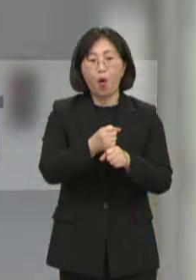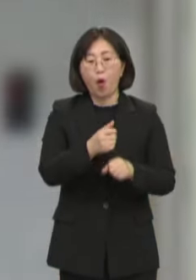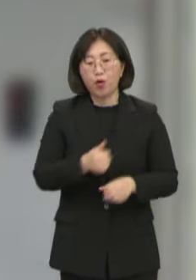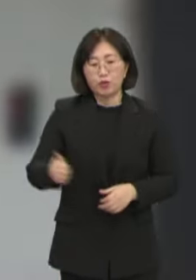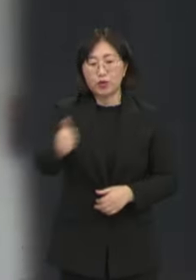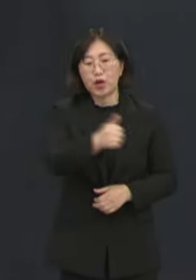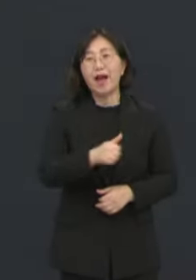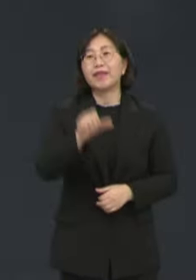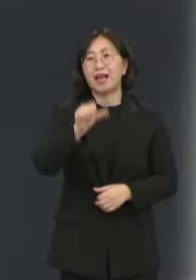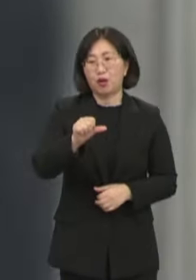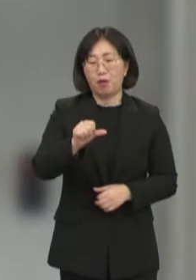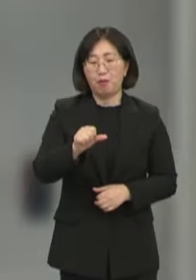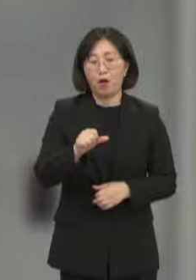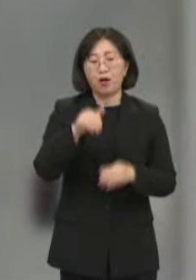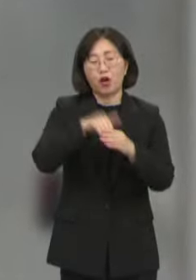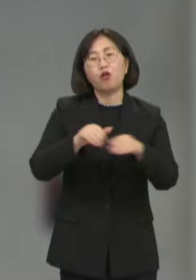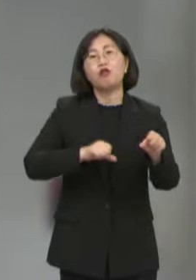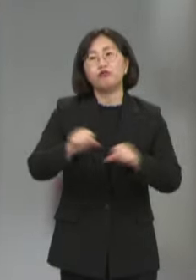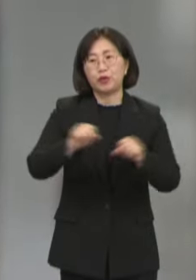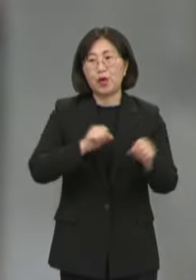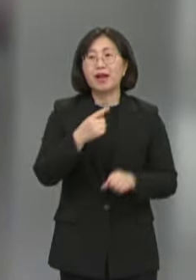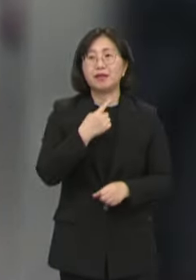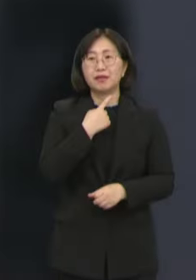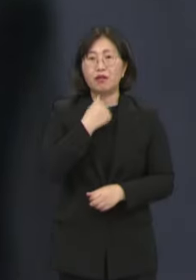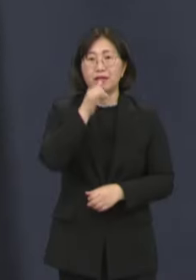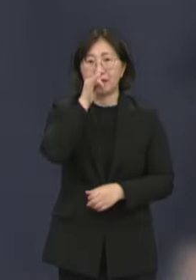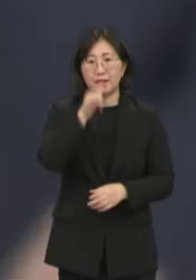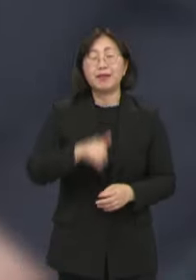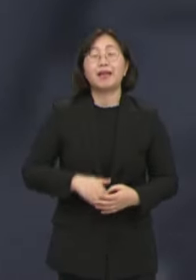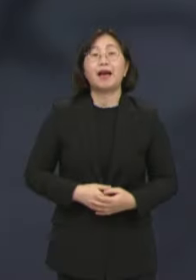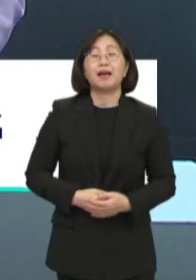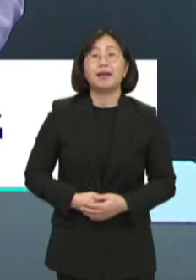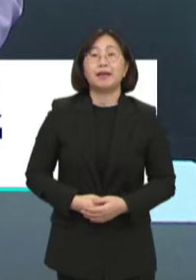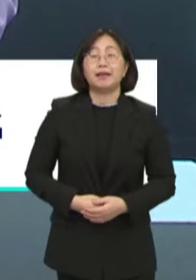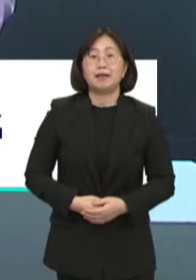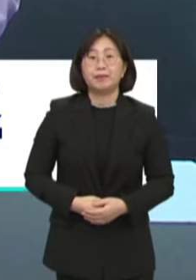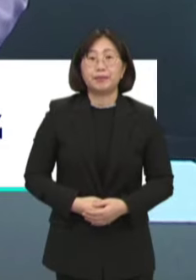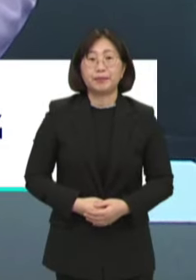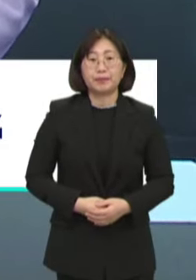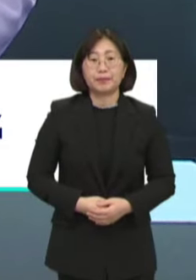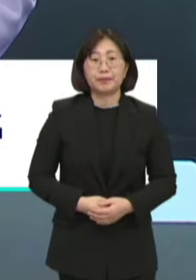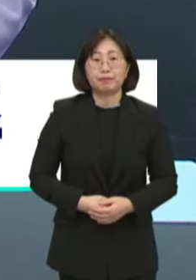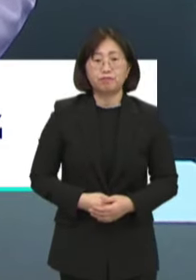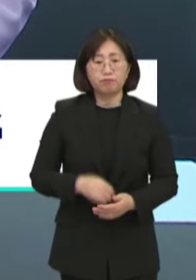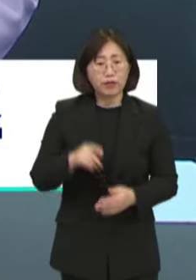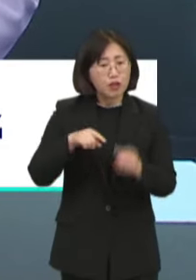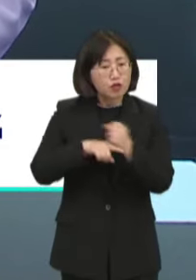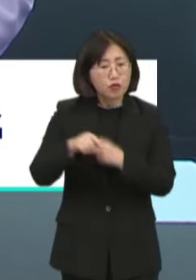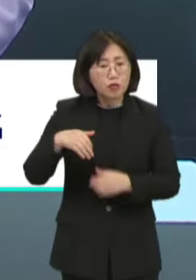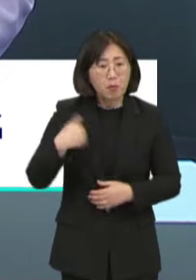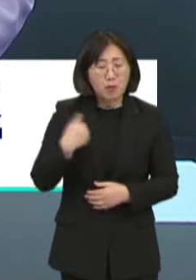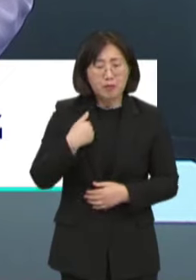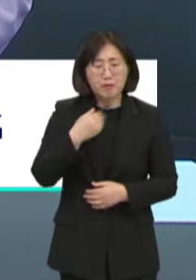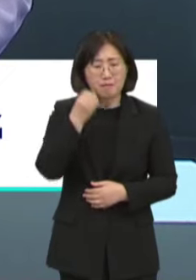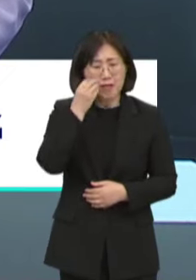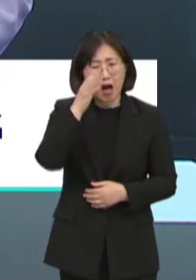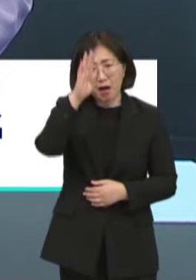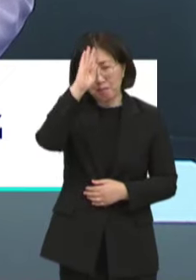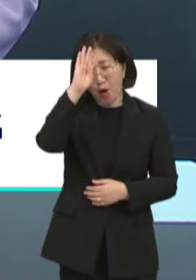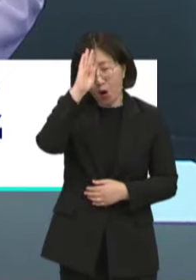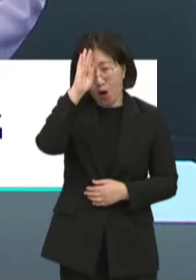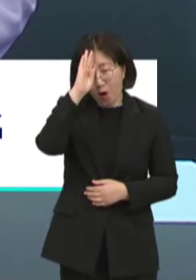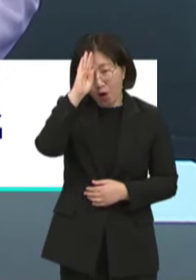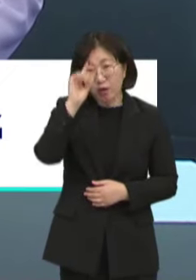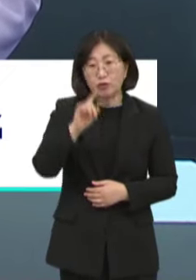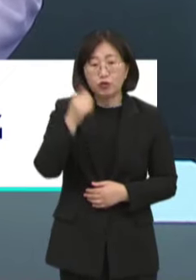5차례 순회하며 선거운동 등을 한 혐의입니다. 원인을 알 수 없는 희귀병으로 투병했던